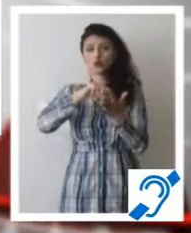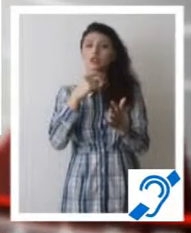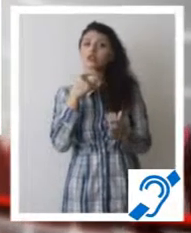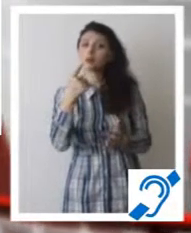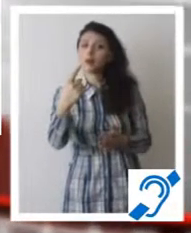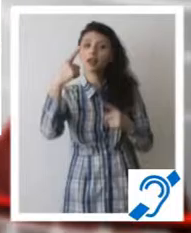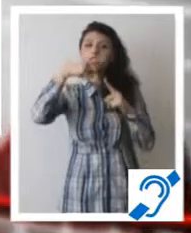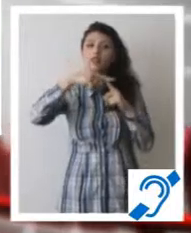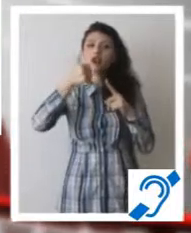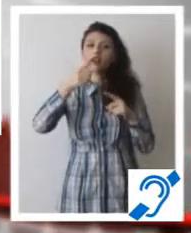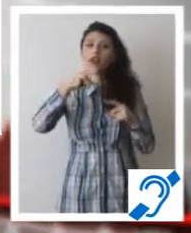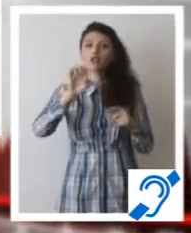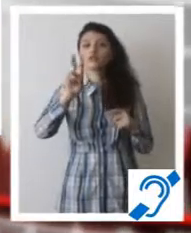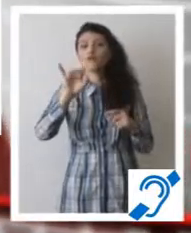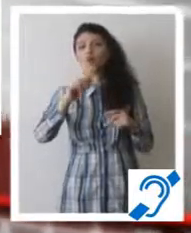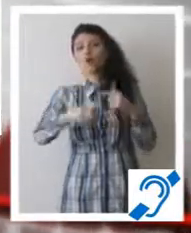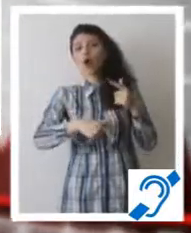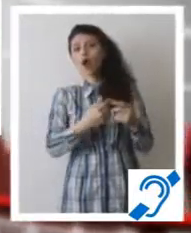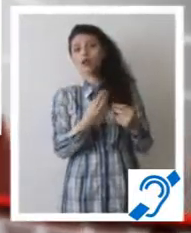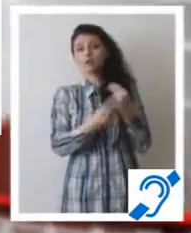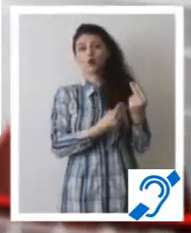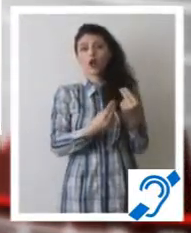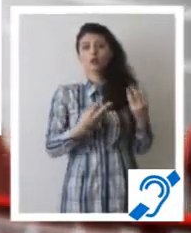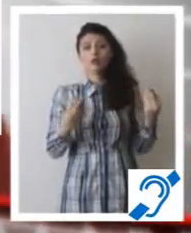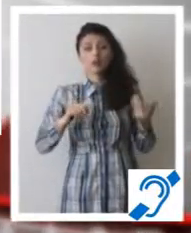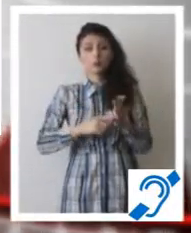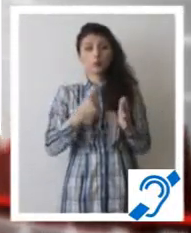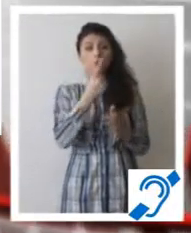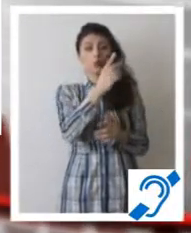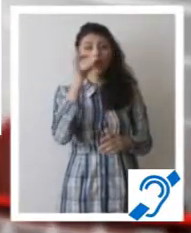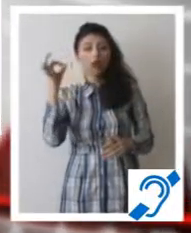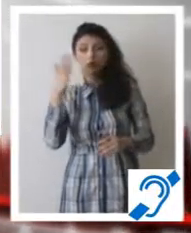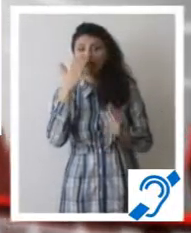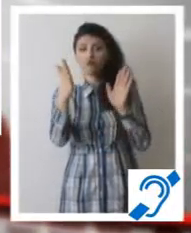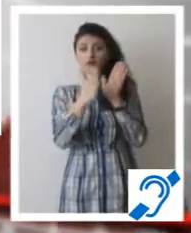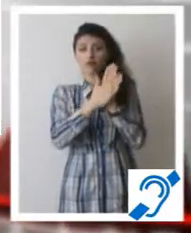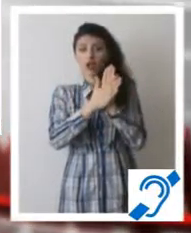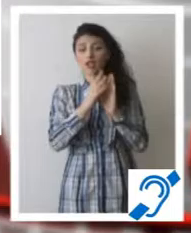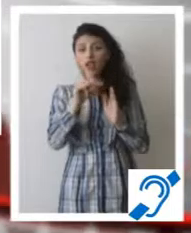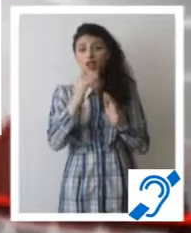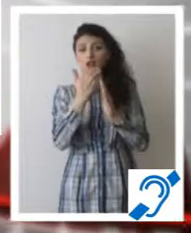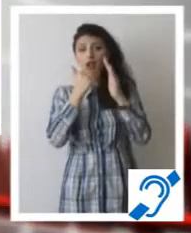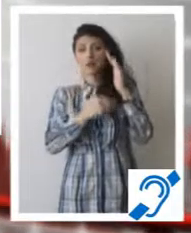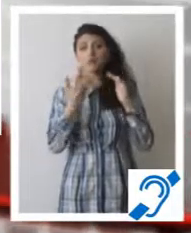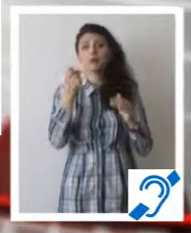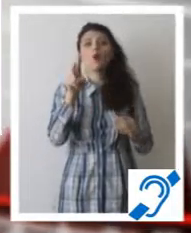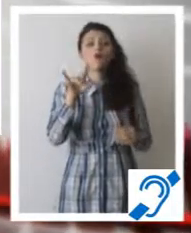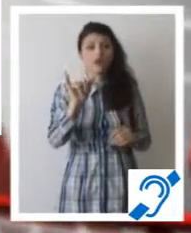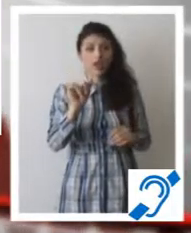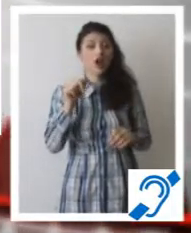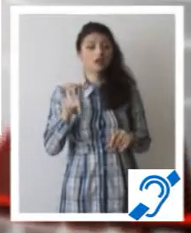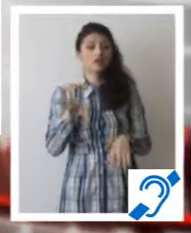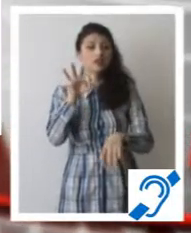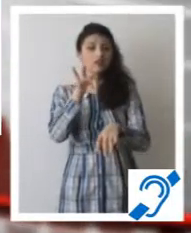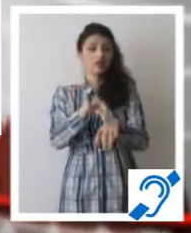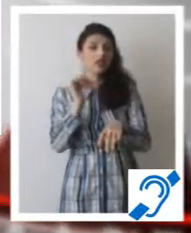săptămânii, Tănase, Voicu și ceilalți echipieri reușeau să se impună cu scorul de 1-0 în fața echipei de Liga Secundă, CS Mioveni. De această